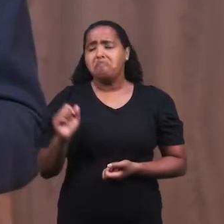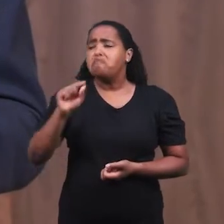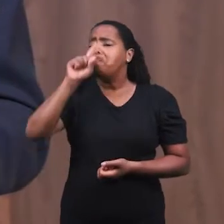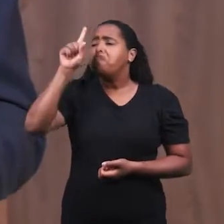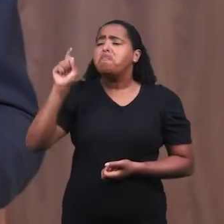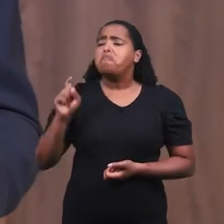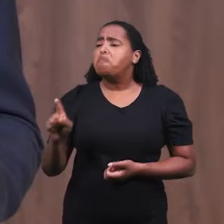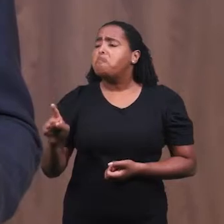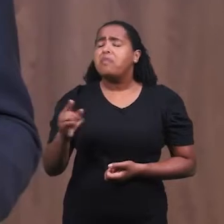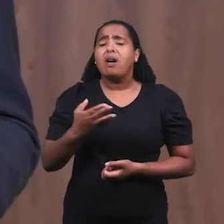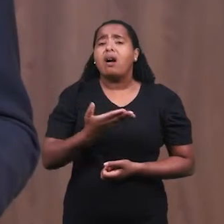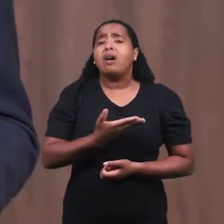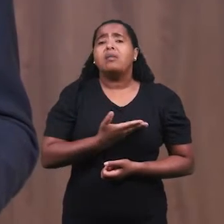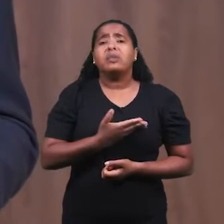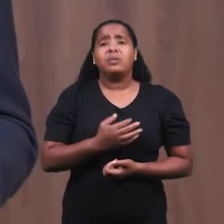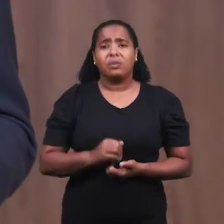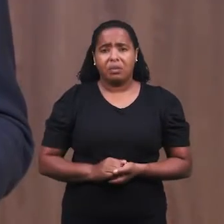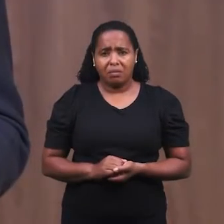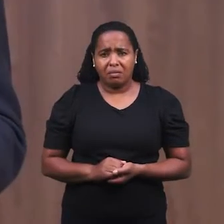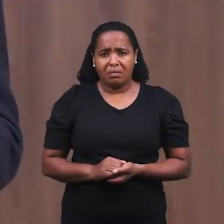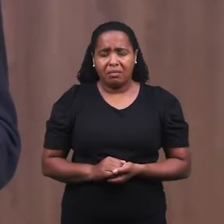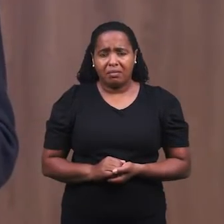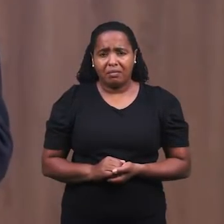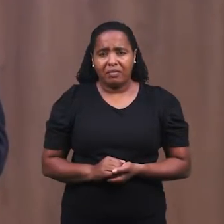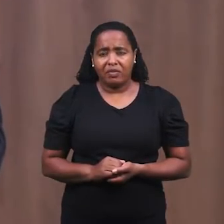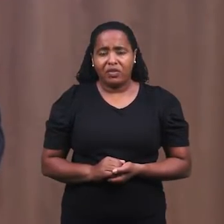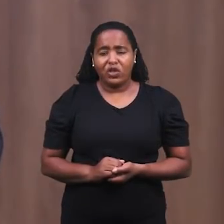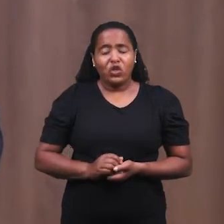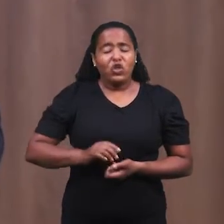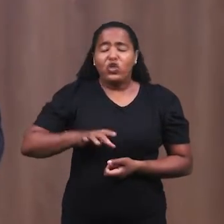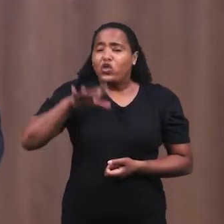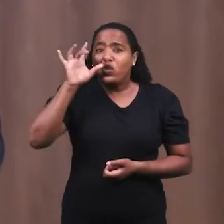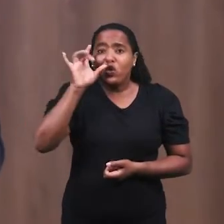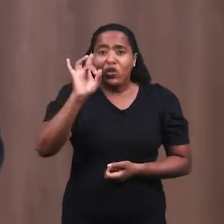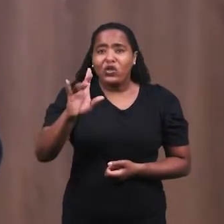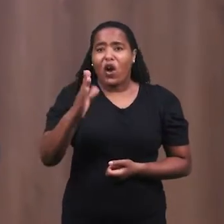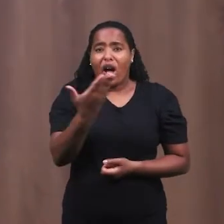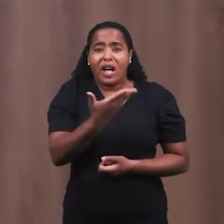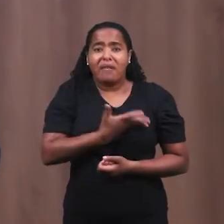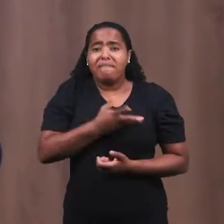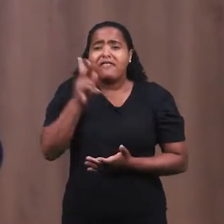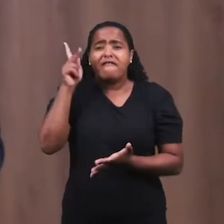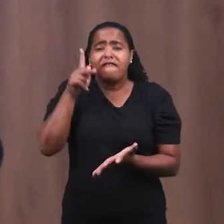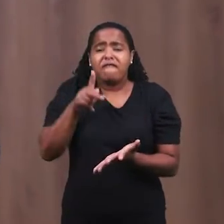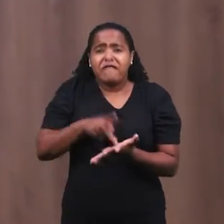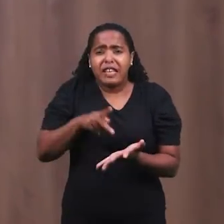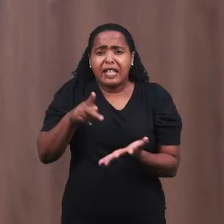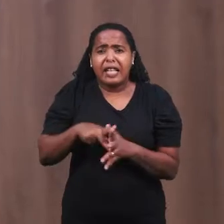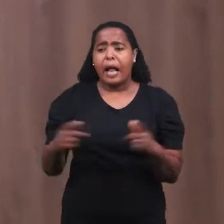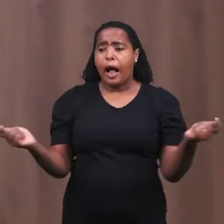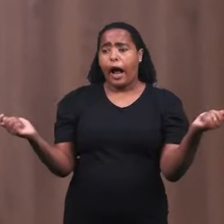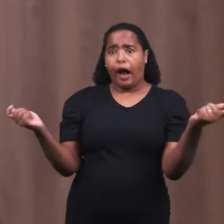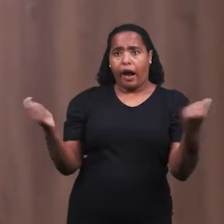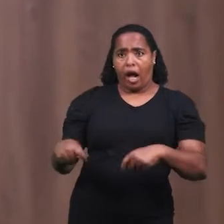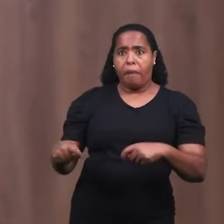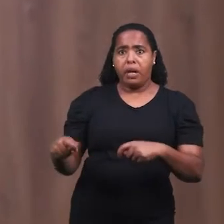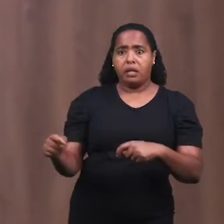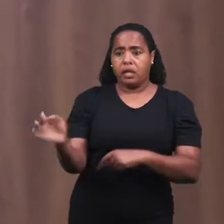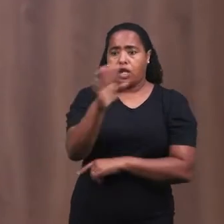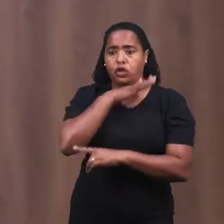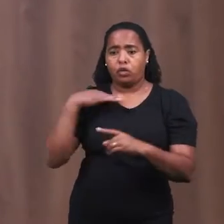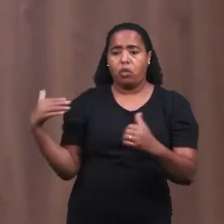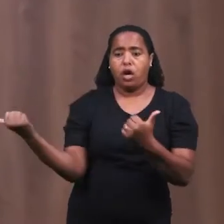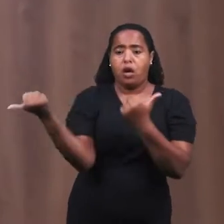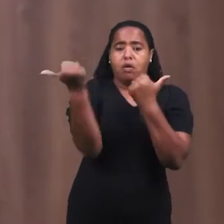Посмотрите, возлюбленные, что это за друг? Это истинный друг, который способен умереть за друга своего,